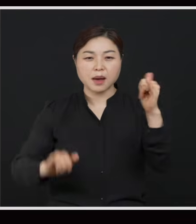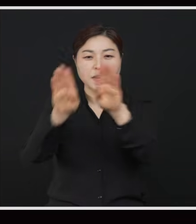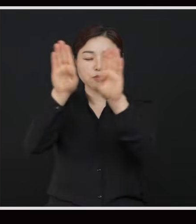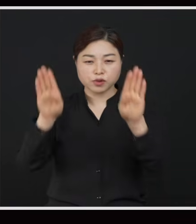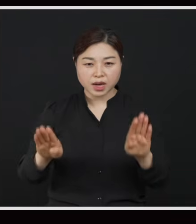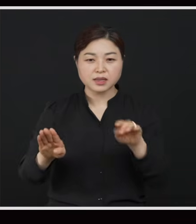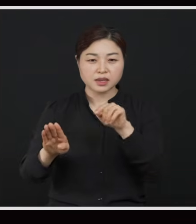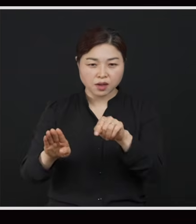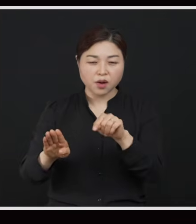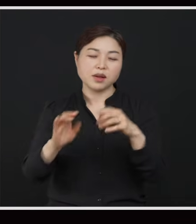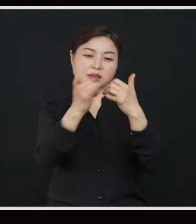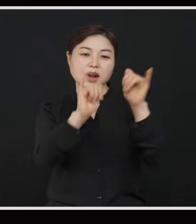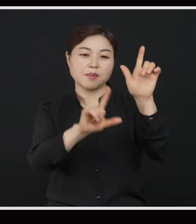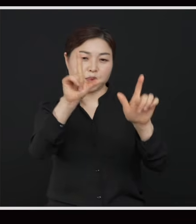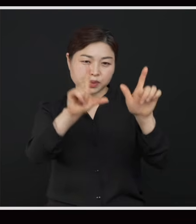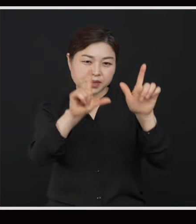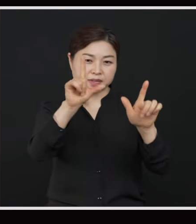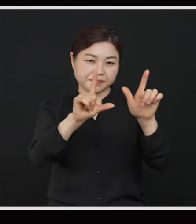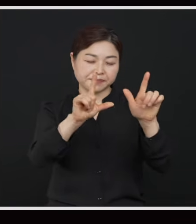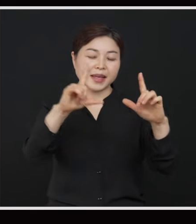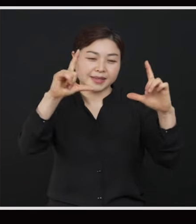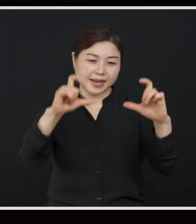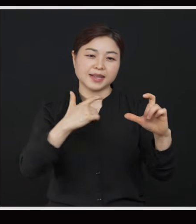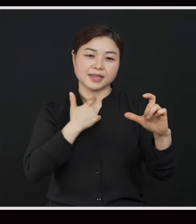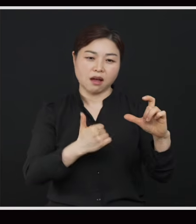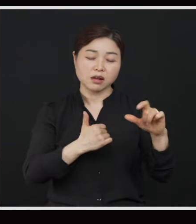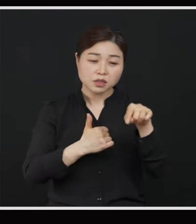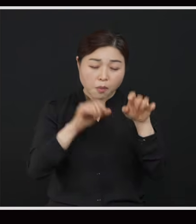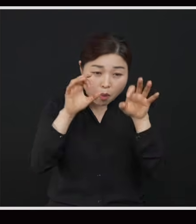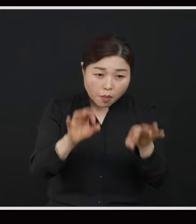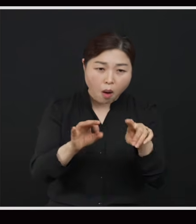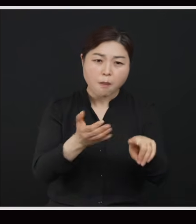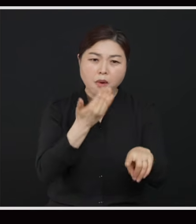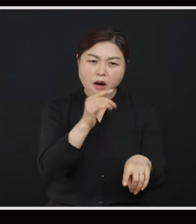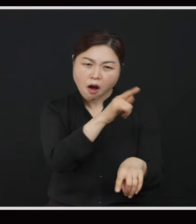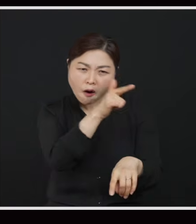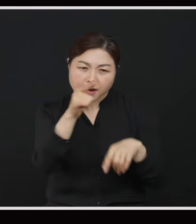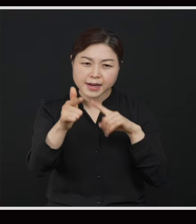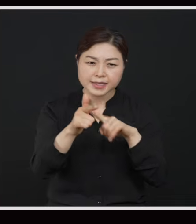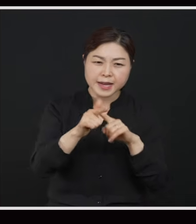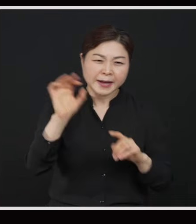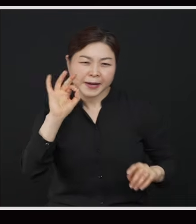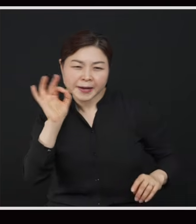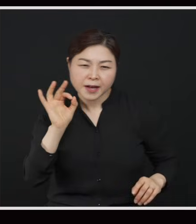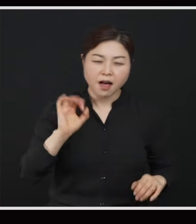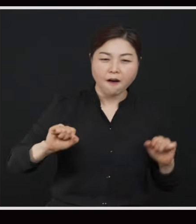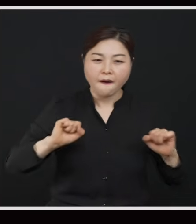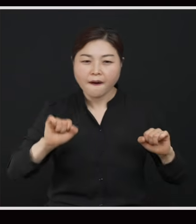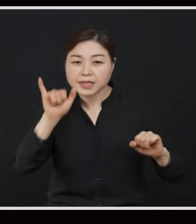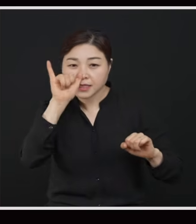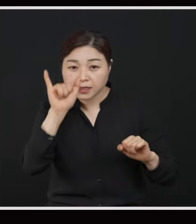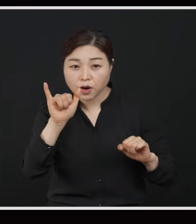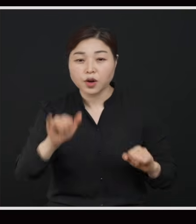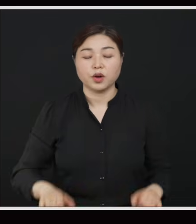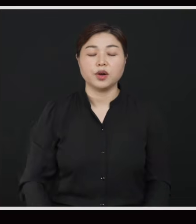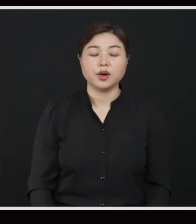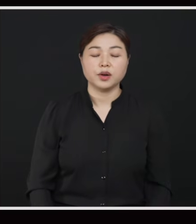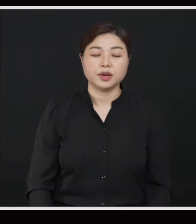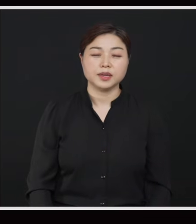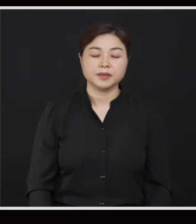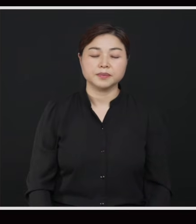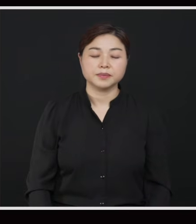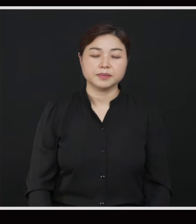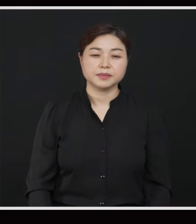건데, 원시인들 지금 먹을 걸 가지고 사투를 하고 있죠. 지금